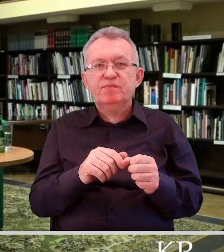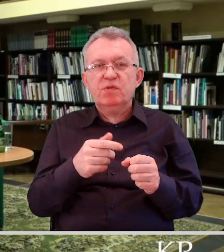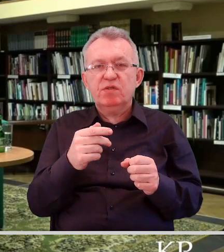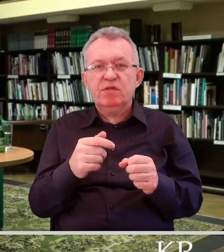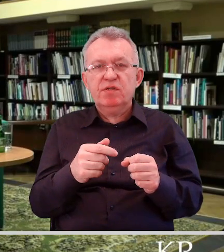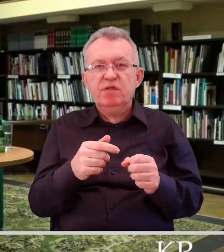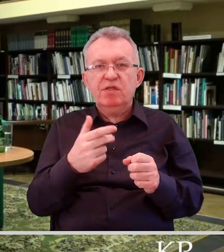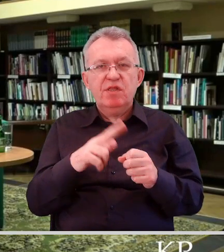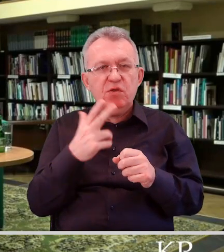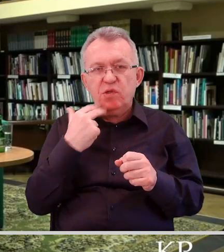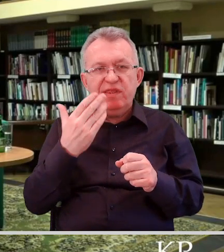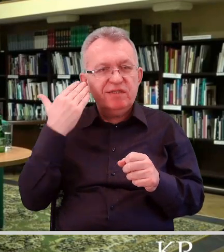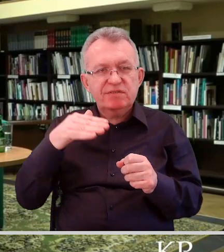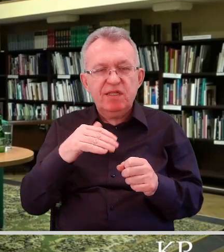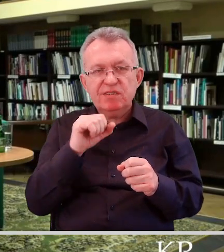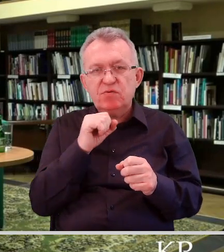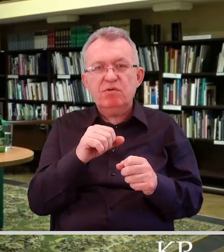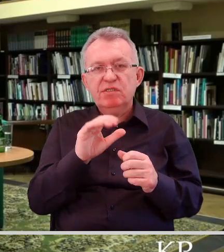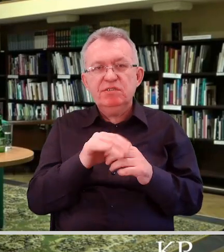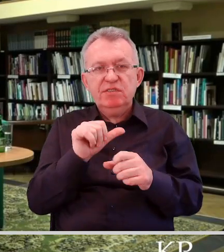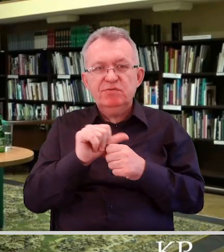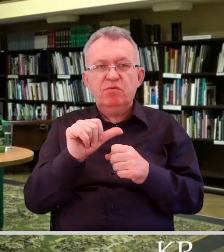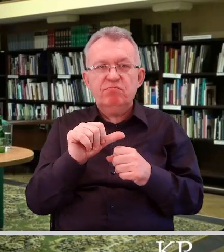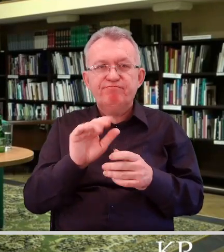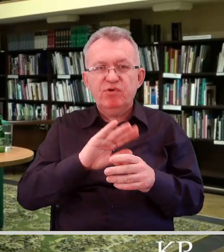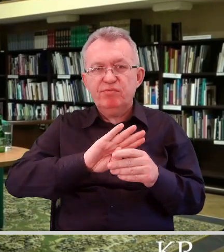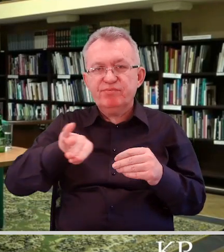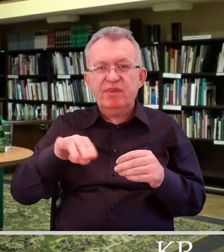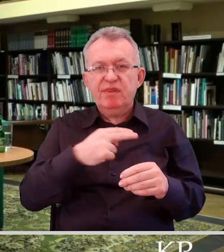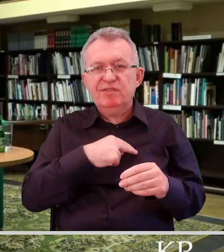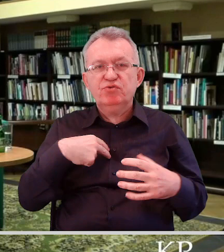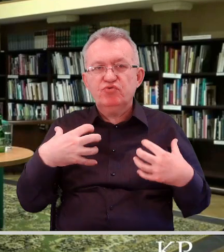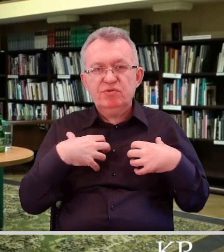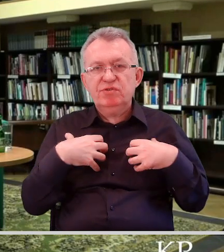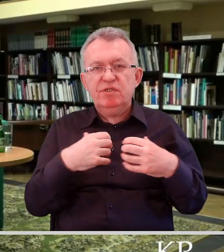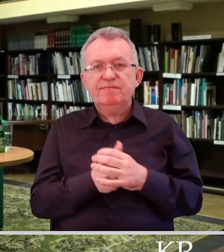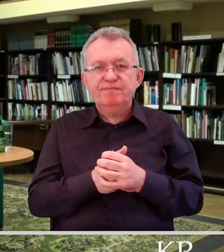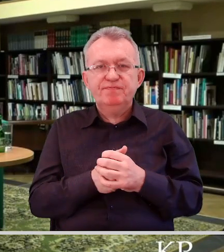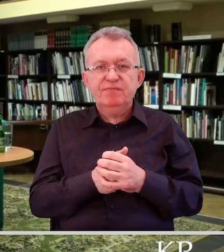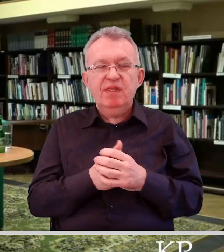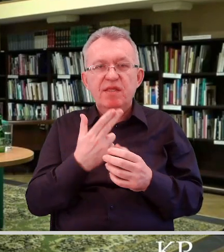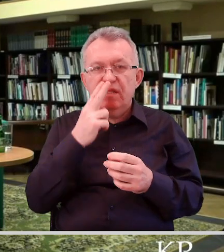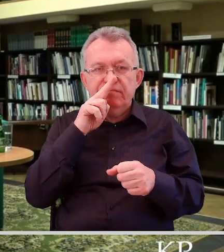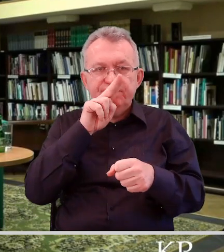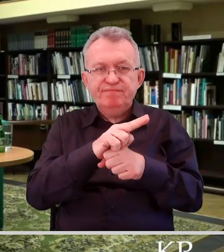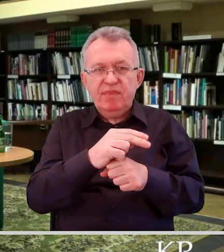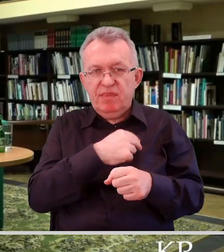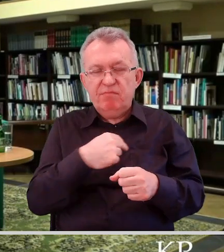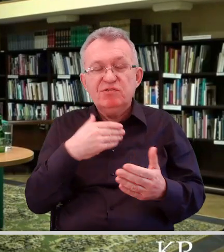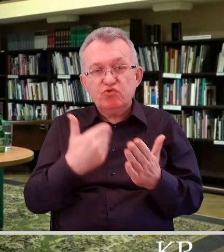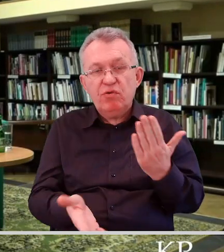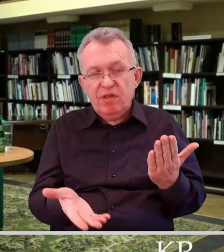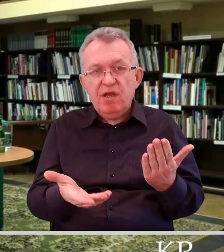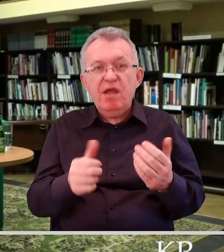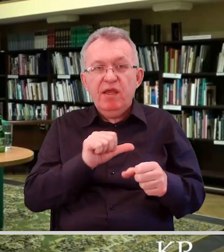które niektóre są nieznane, ponieważ zostały gdzieś tam właśnie wypchnięte z naszej świadomości i nie patronują nam, a szkoda. Ale